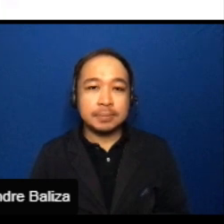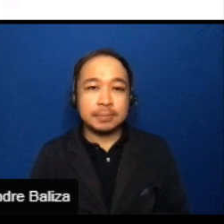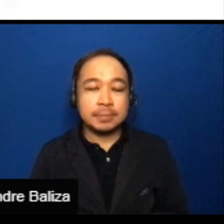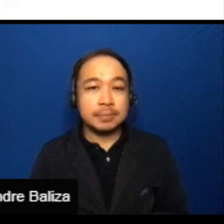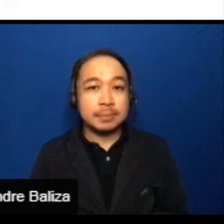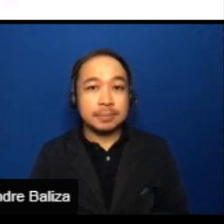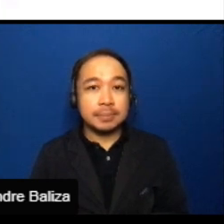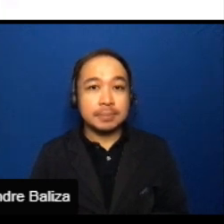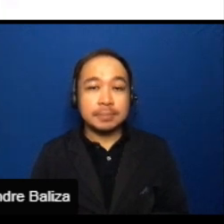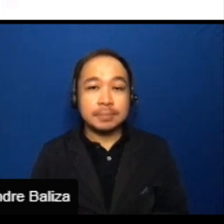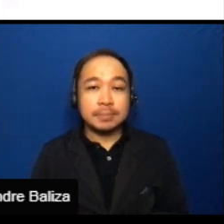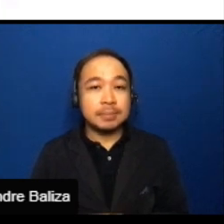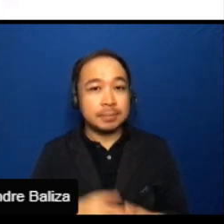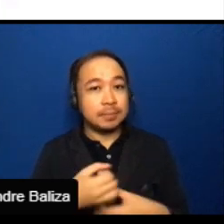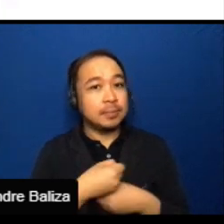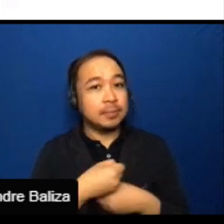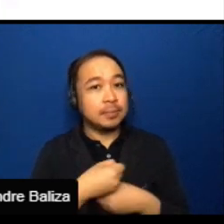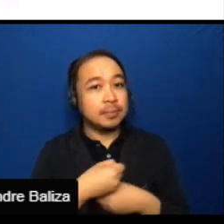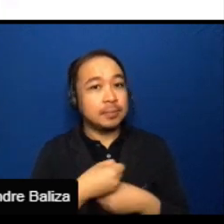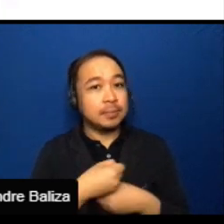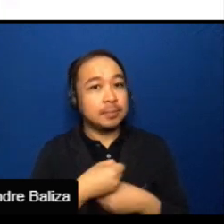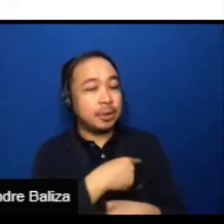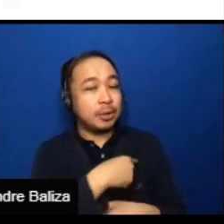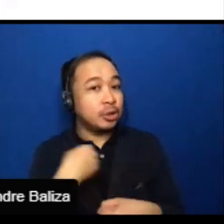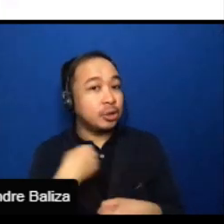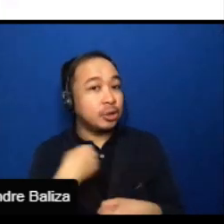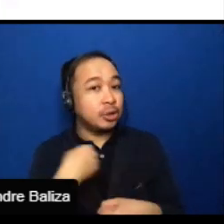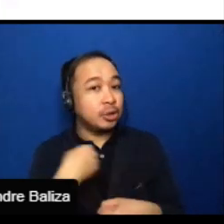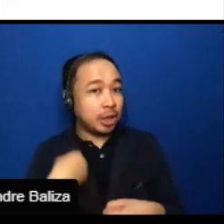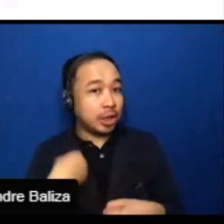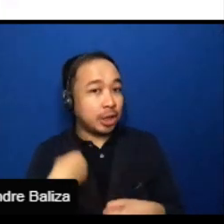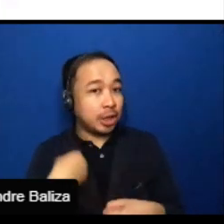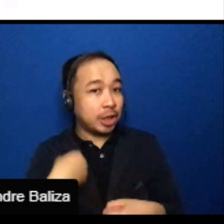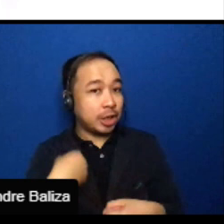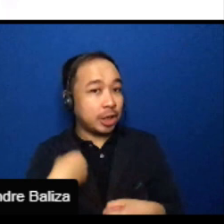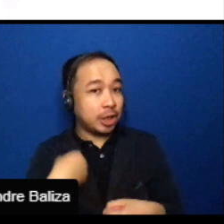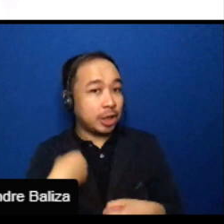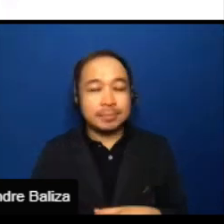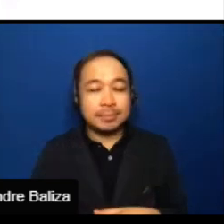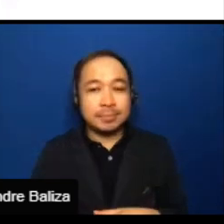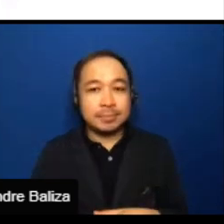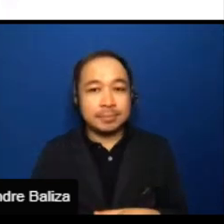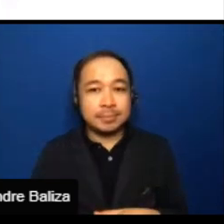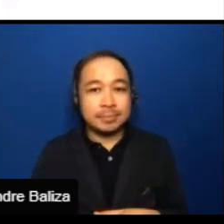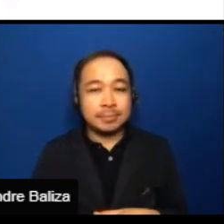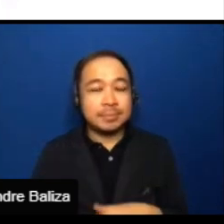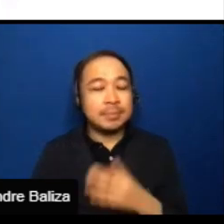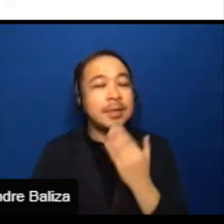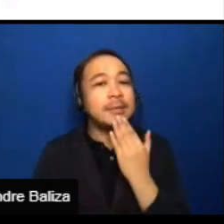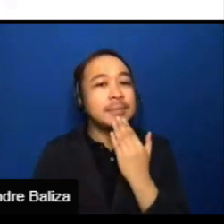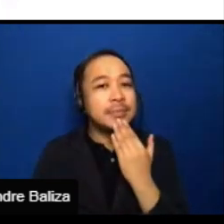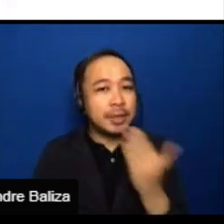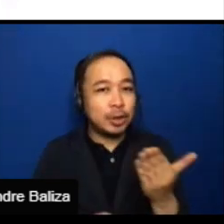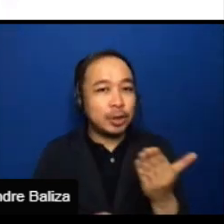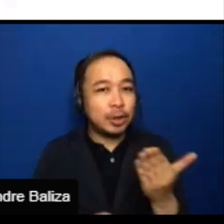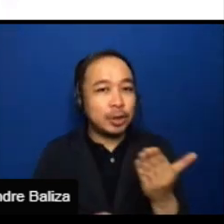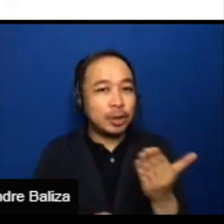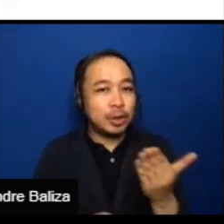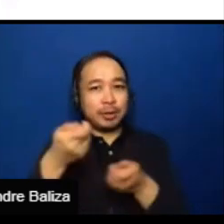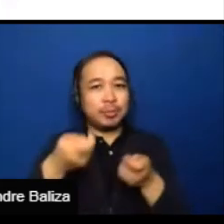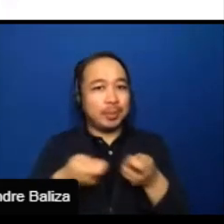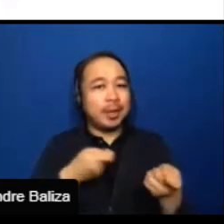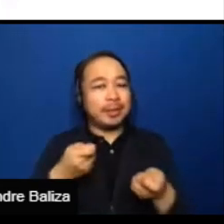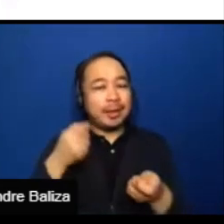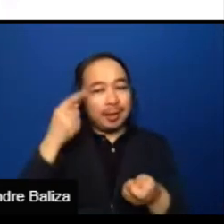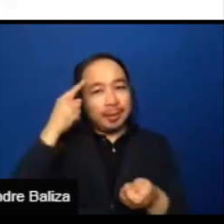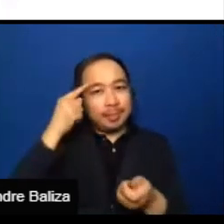Delegation of China. 我觉得是这样，感谢主席女士。我觉得秘书处没有把我刚才的发言反